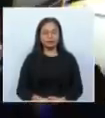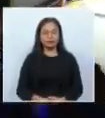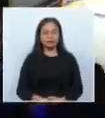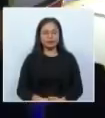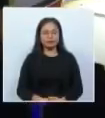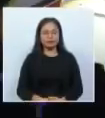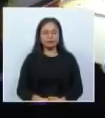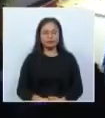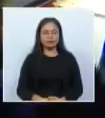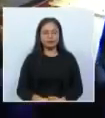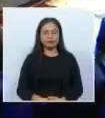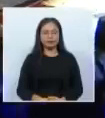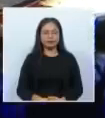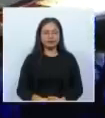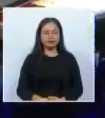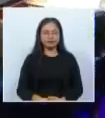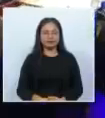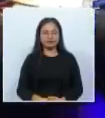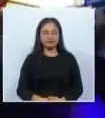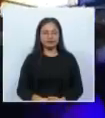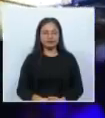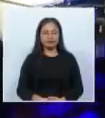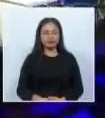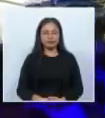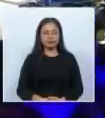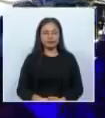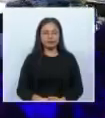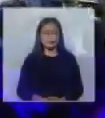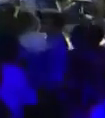sampai pukul 22. Jadi ini